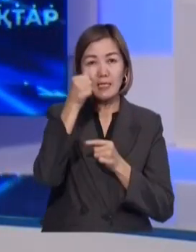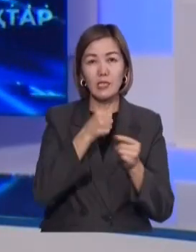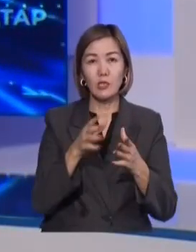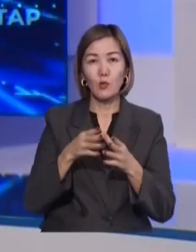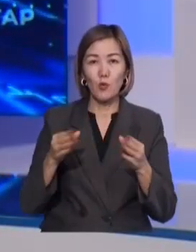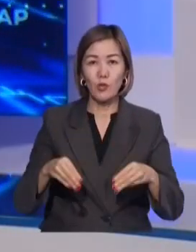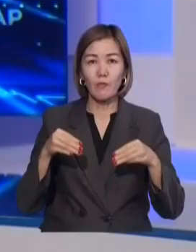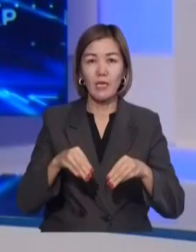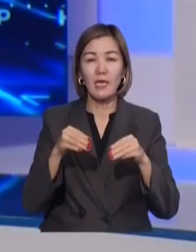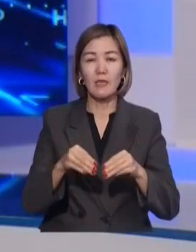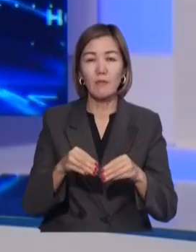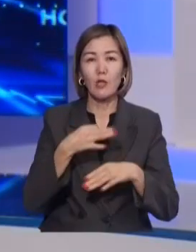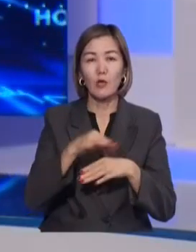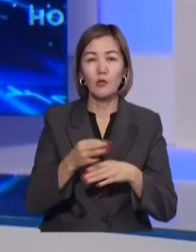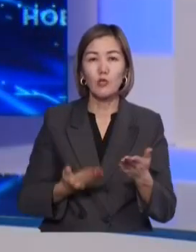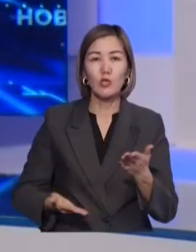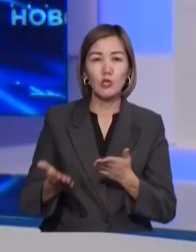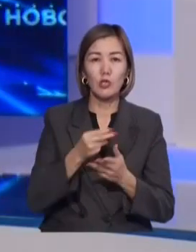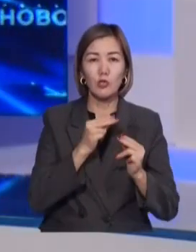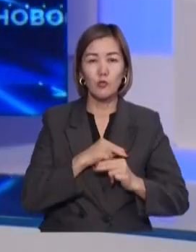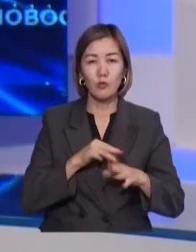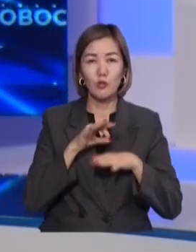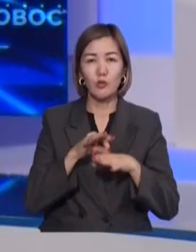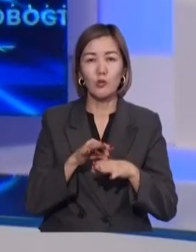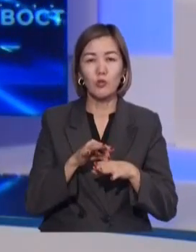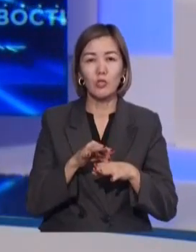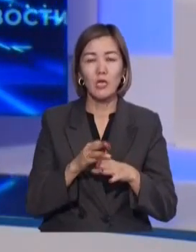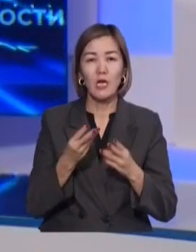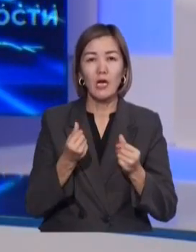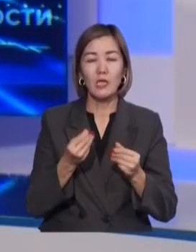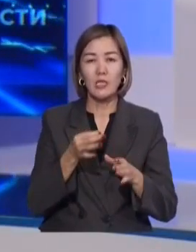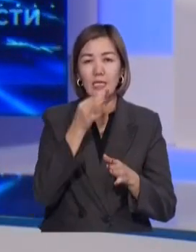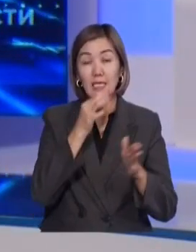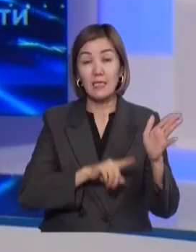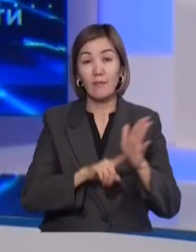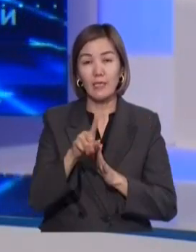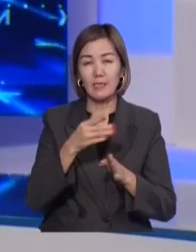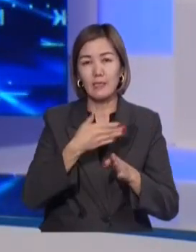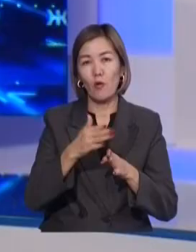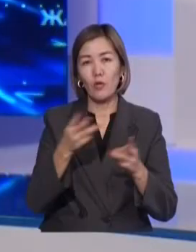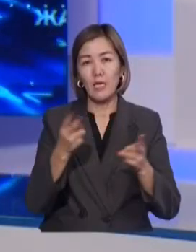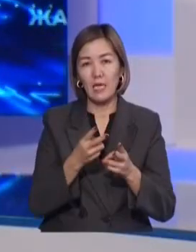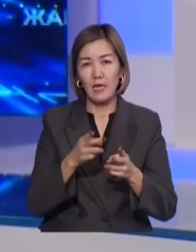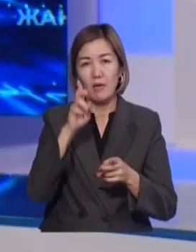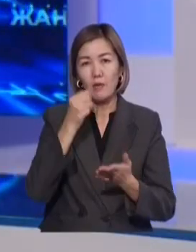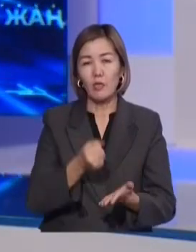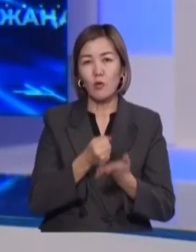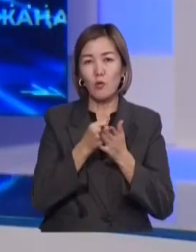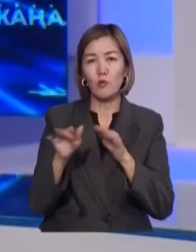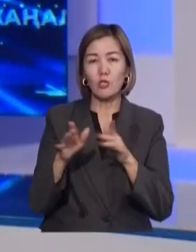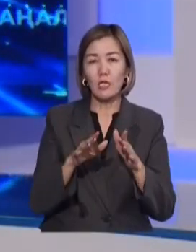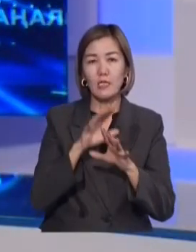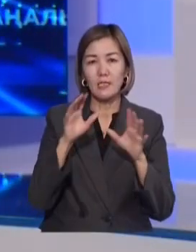жылдың көктемгі егін егу мен күзгі жиын-терім жұмыстарын жүргізу үшін қаржыландыруды ертеске қосуда. Сонымен қатар мемлекеттік қолдау